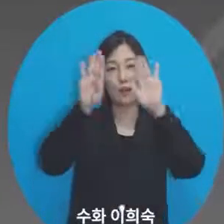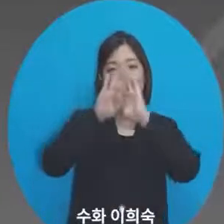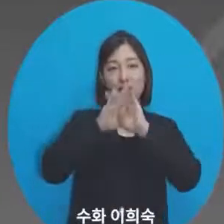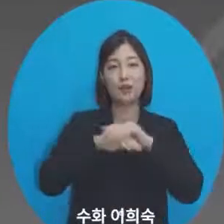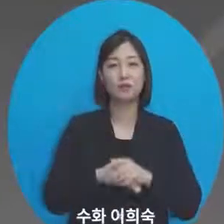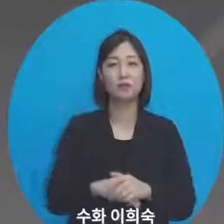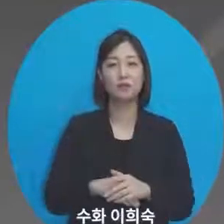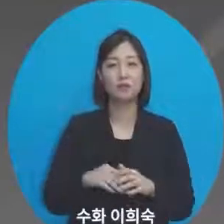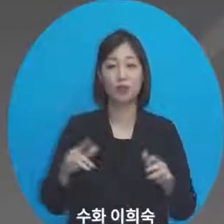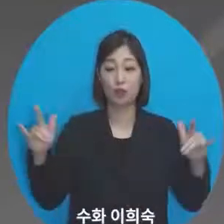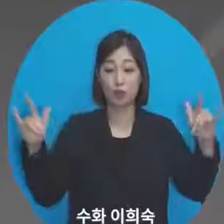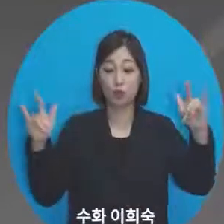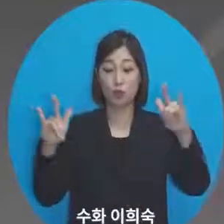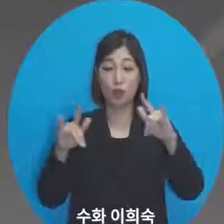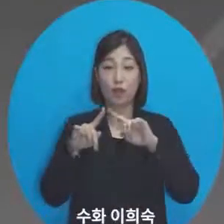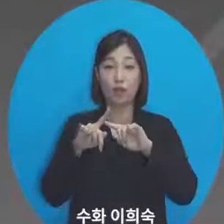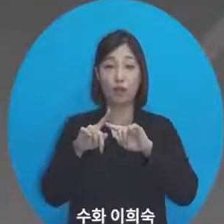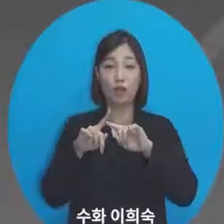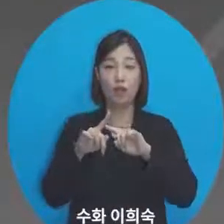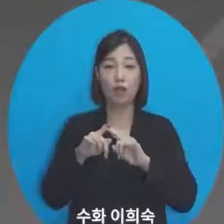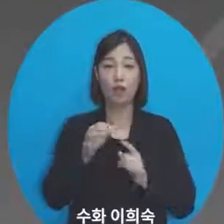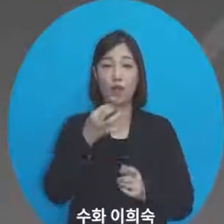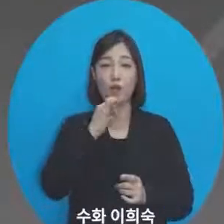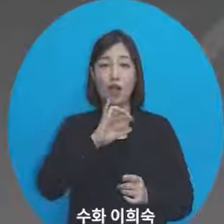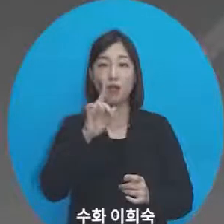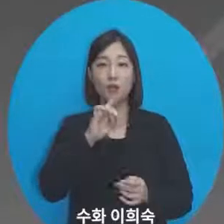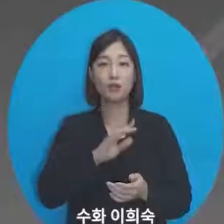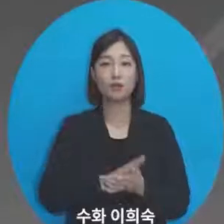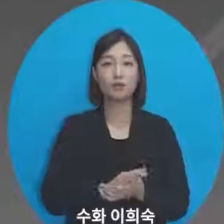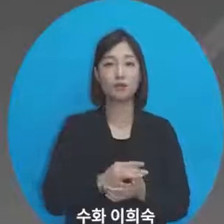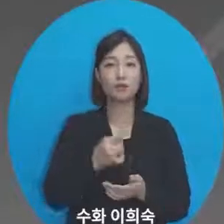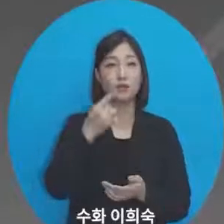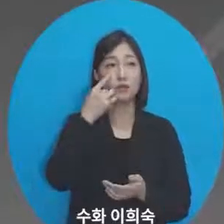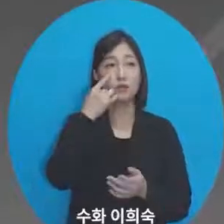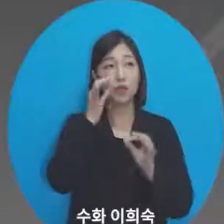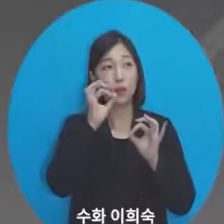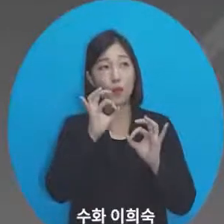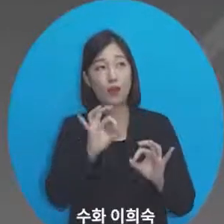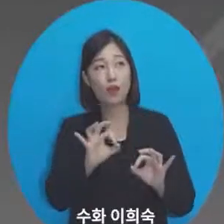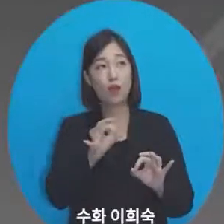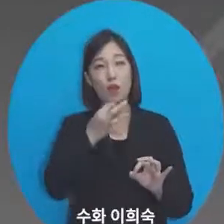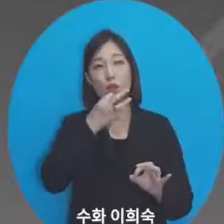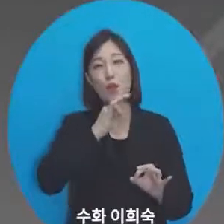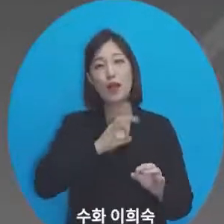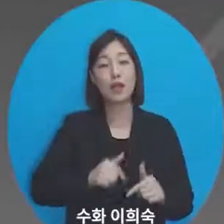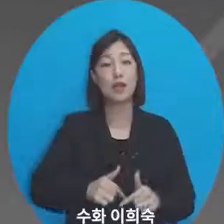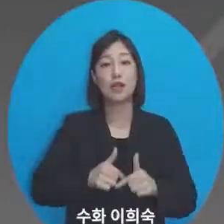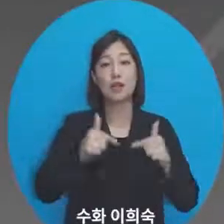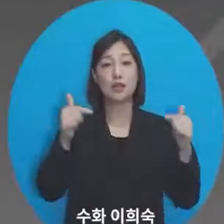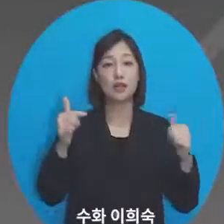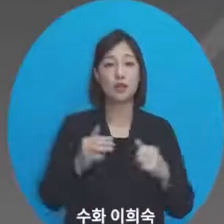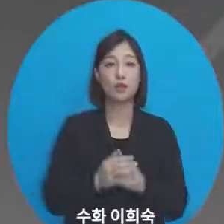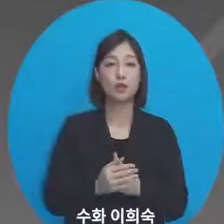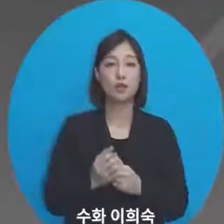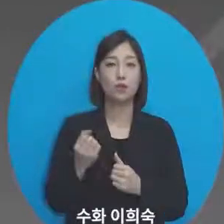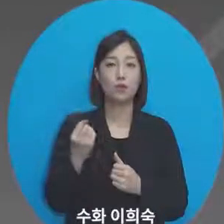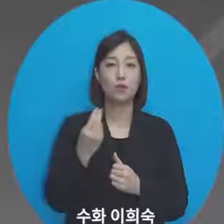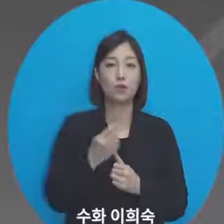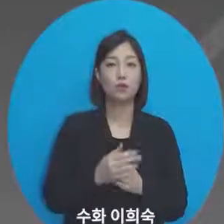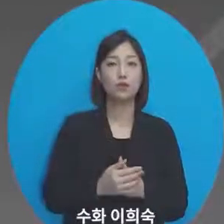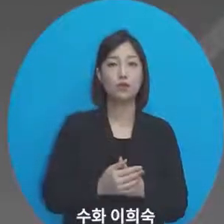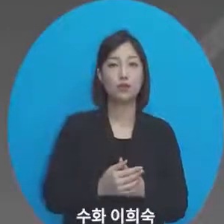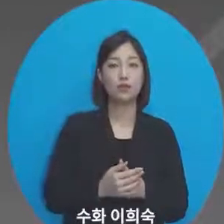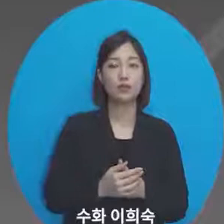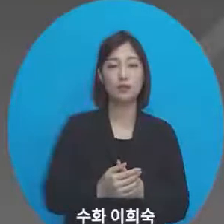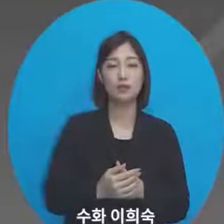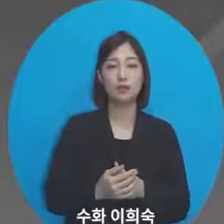집중적으로 비치게 해서 야간 시인성을 좀 더 확보한다든지, 또 카메라가 차량의 번호를